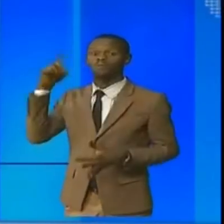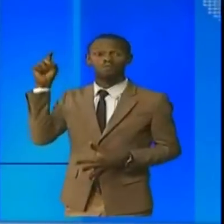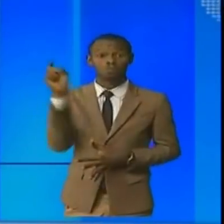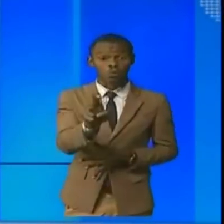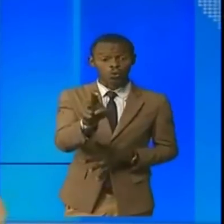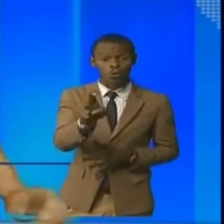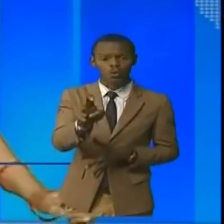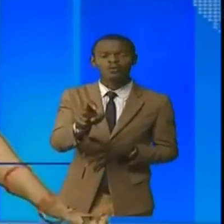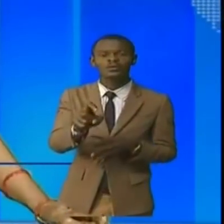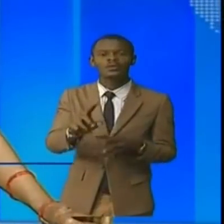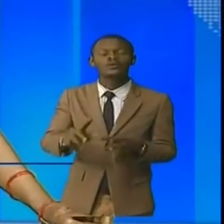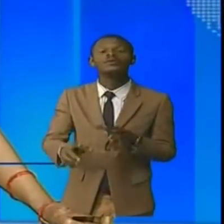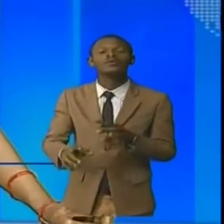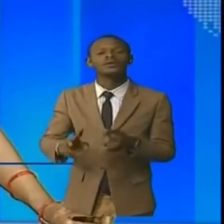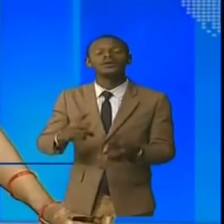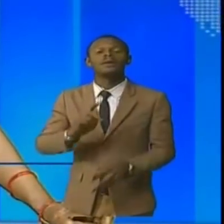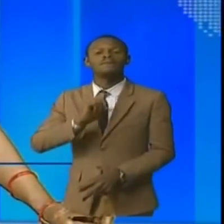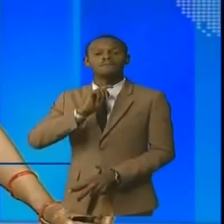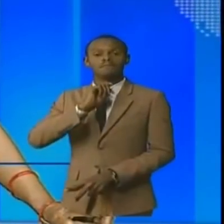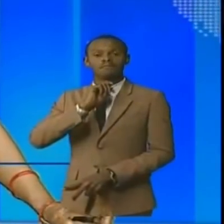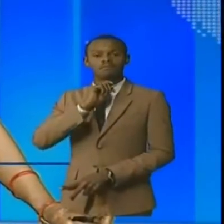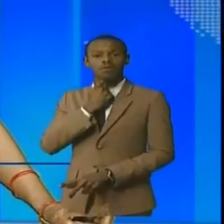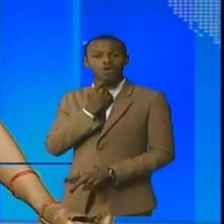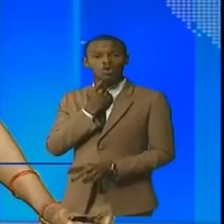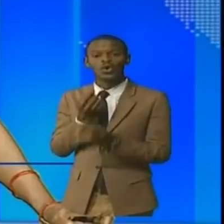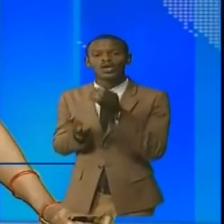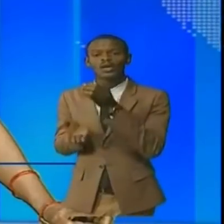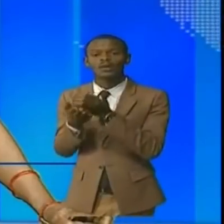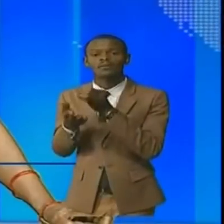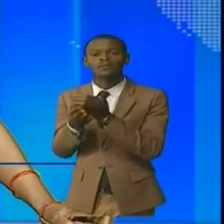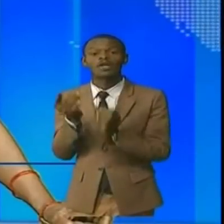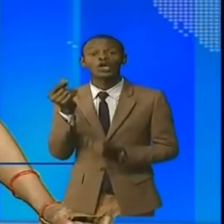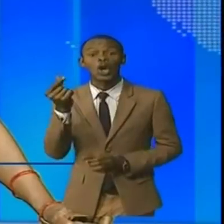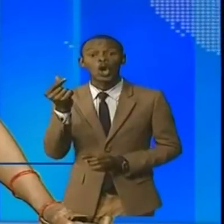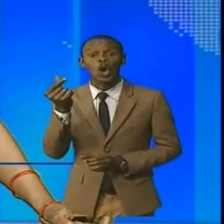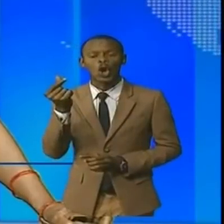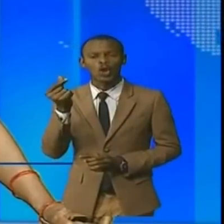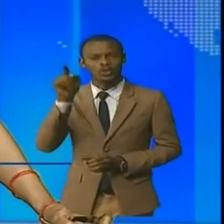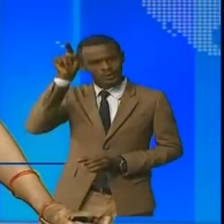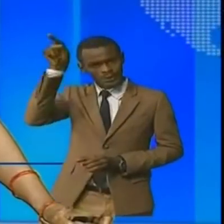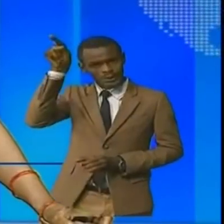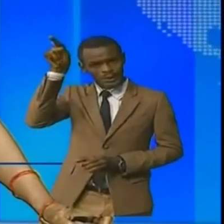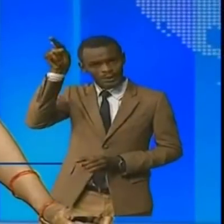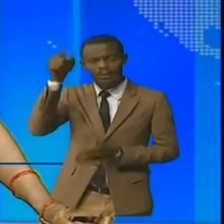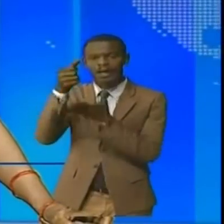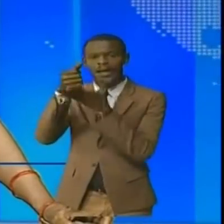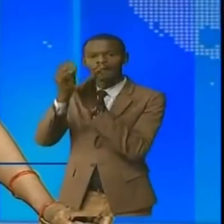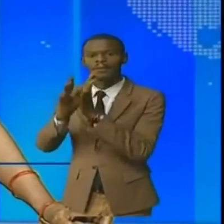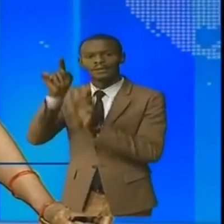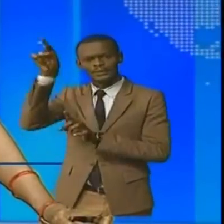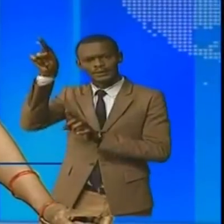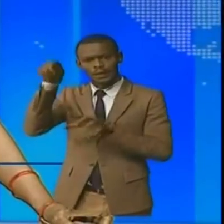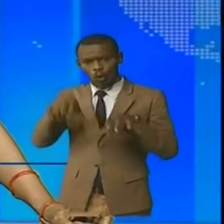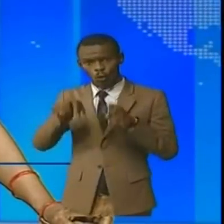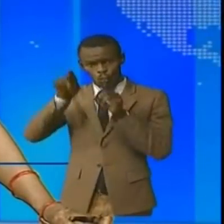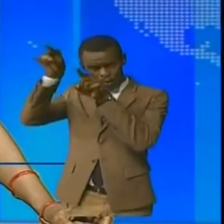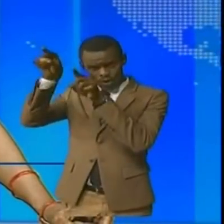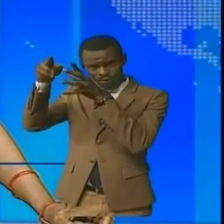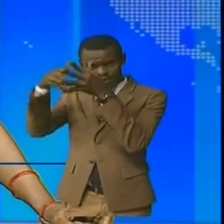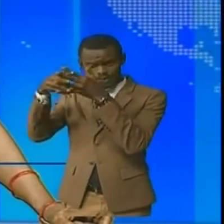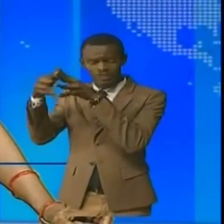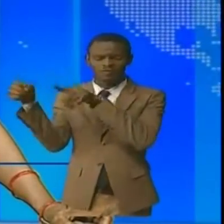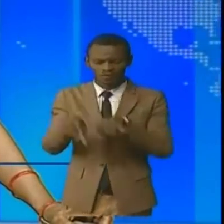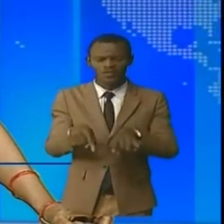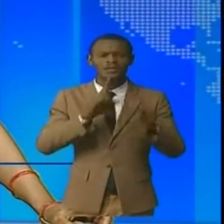Sceaux, Rose Mutombo-Kiese, par les représentants de la République démocratique du Congo aux Nations Unies. Les détails dans ces reportages signés